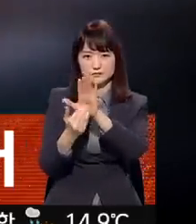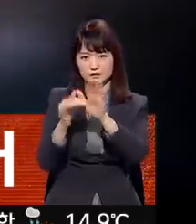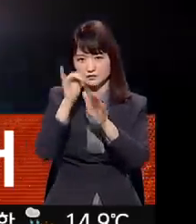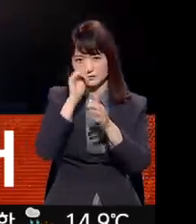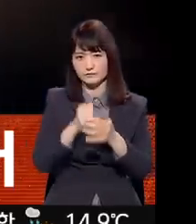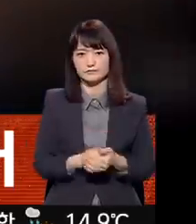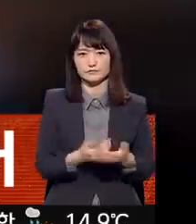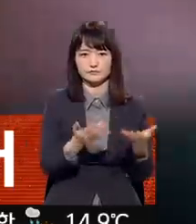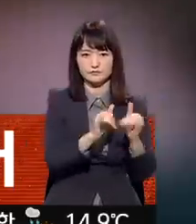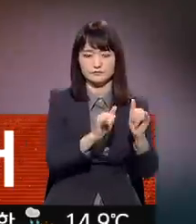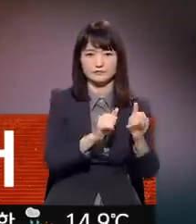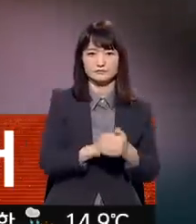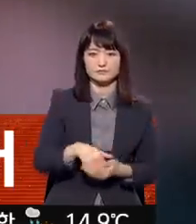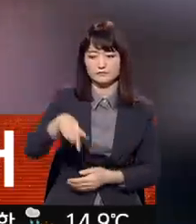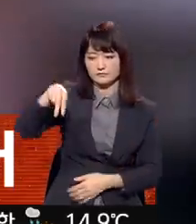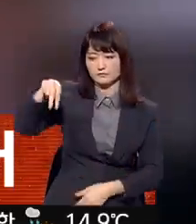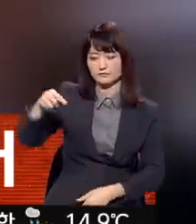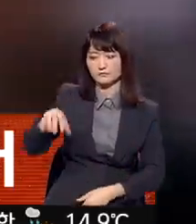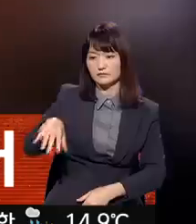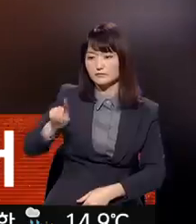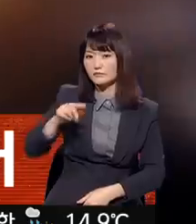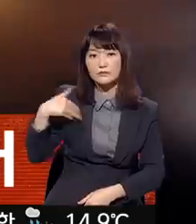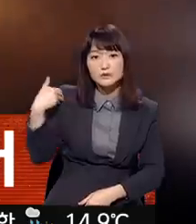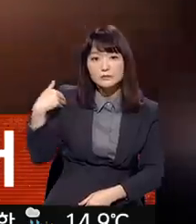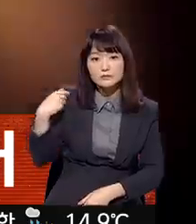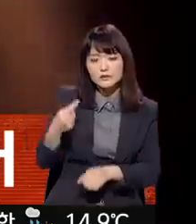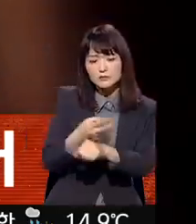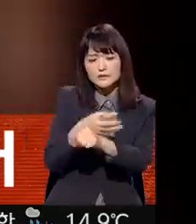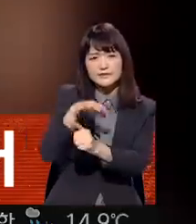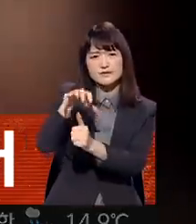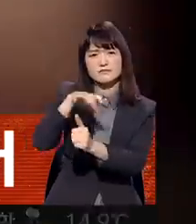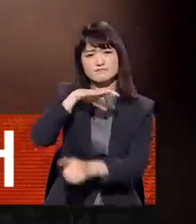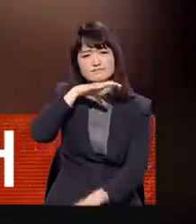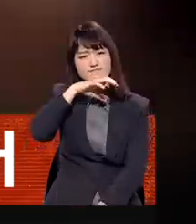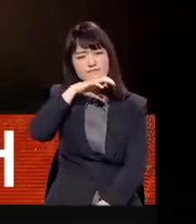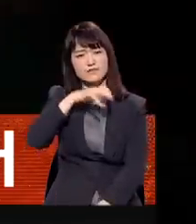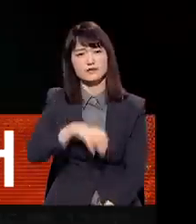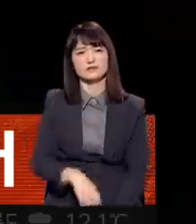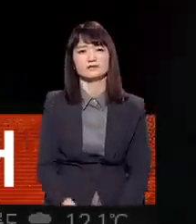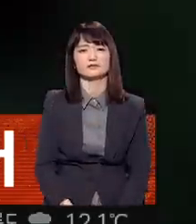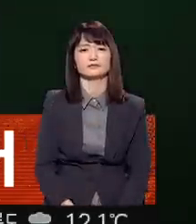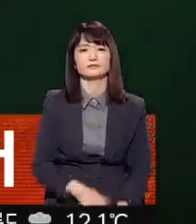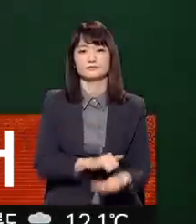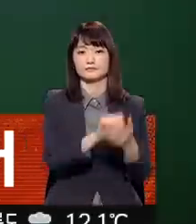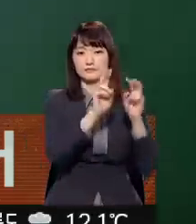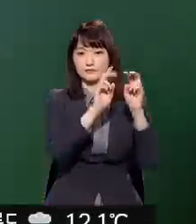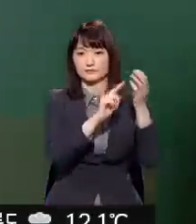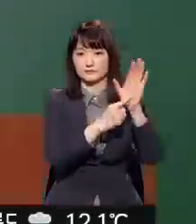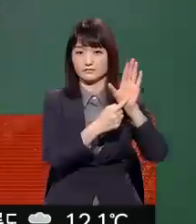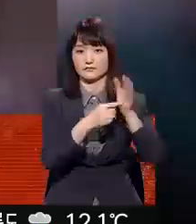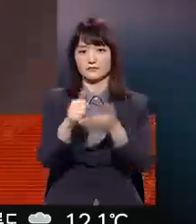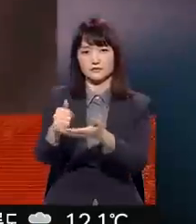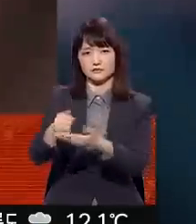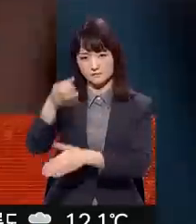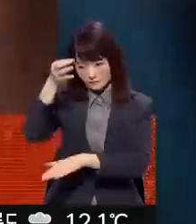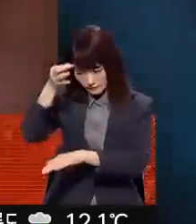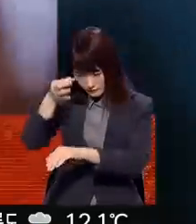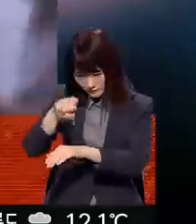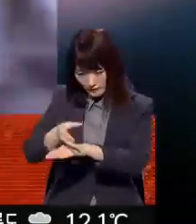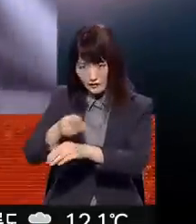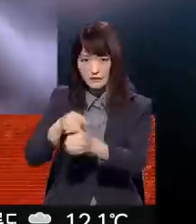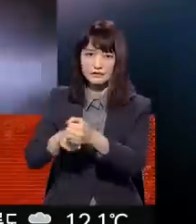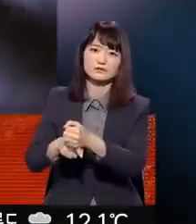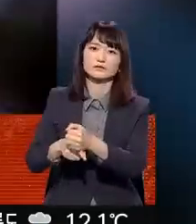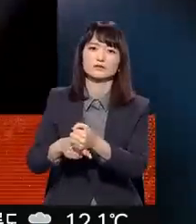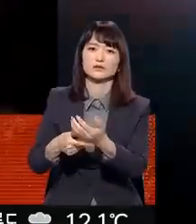승무원이 소화기 위치도 잘 몰랐고 몇 시간 동안 갇혀 있어야 했다면서 불평하기도 했습니다. 항공사는 승객들에게 사과를 비롯해서 항공편을